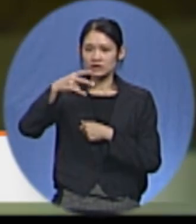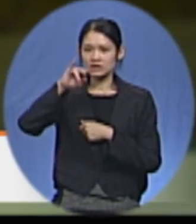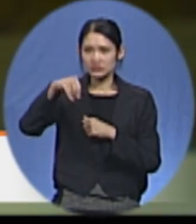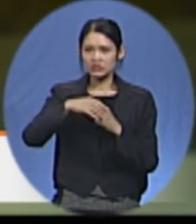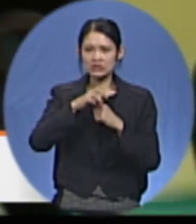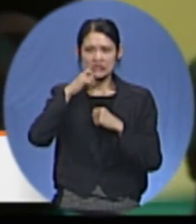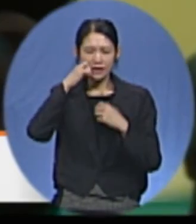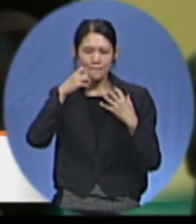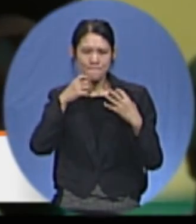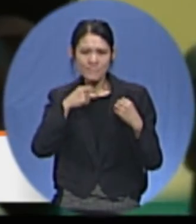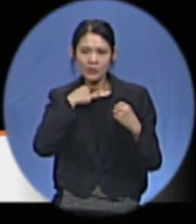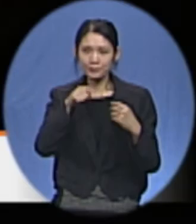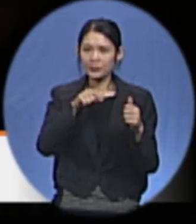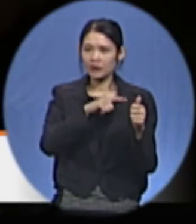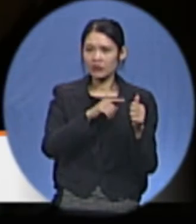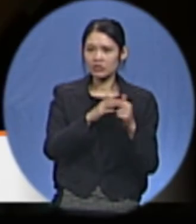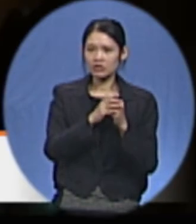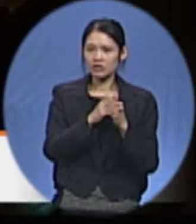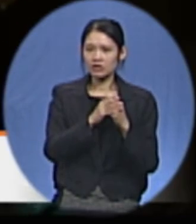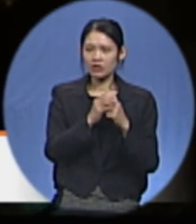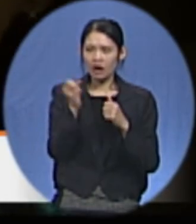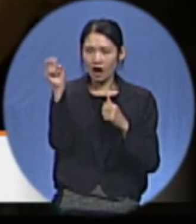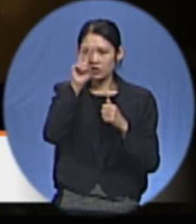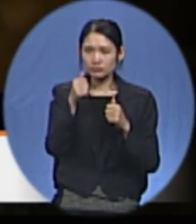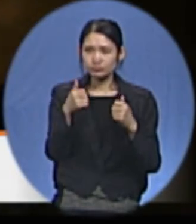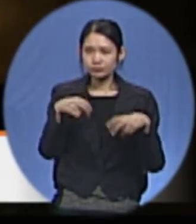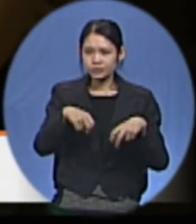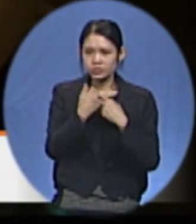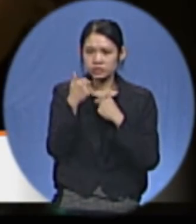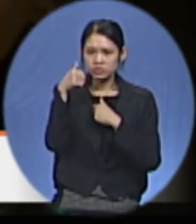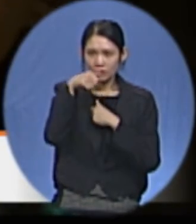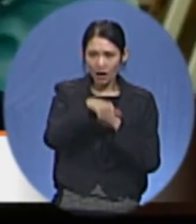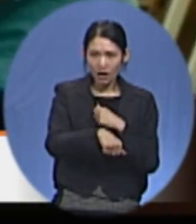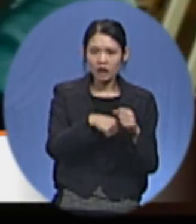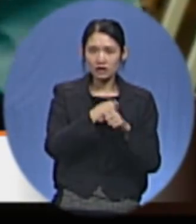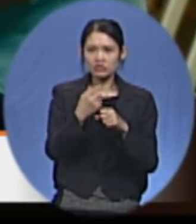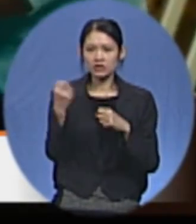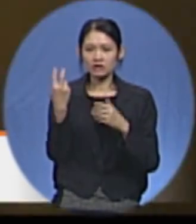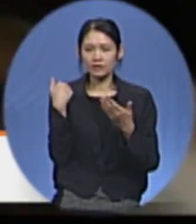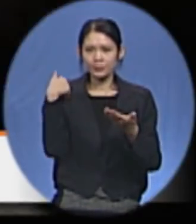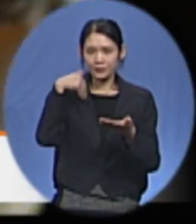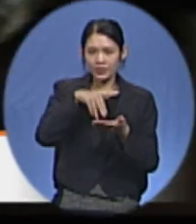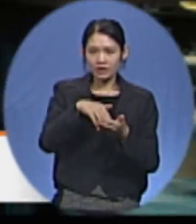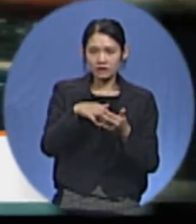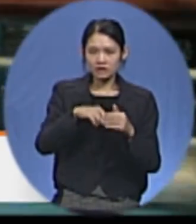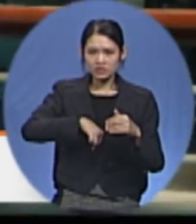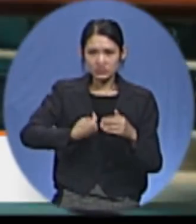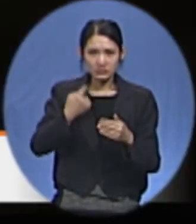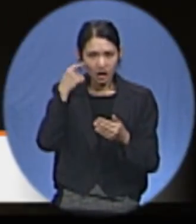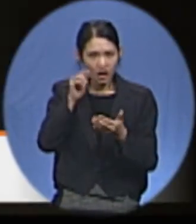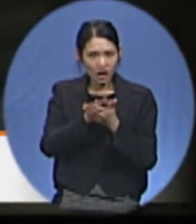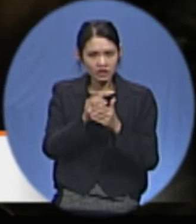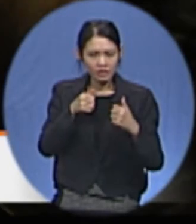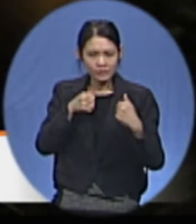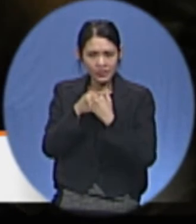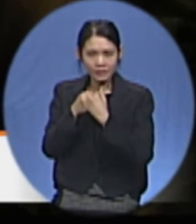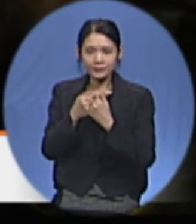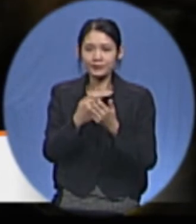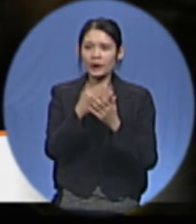인기 절정의 순간 나락에 떨어진 그가 다시 링 위에 서기 위해 스스로와 싸우는 과정을 그리고